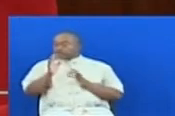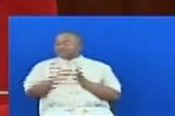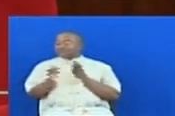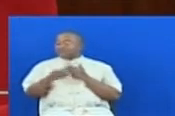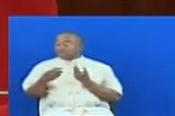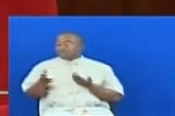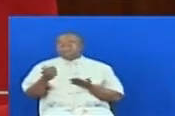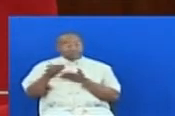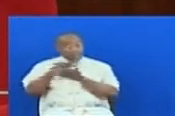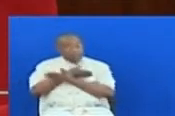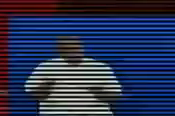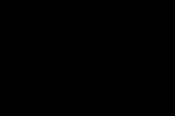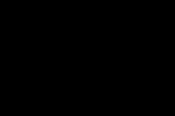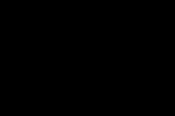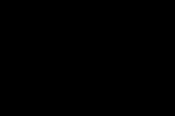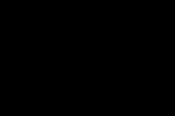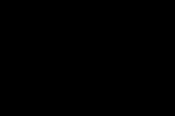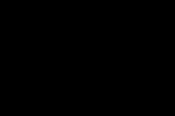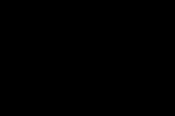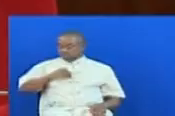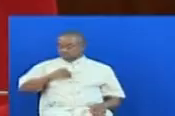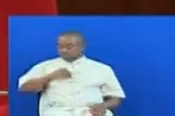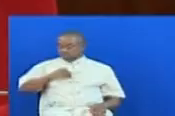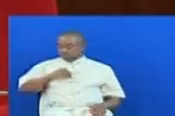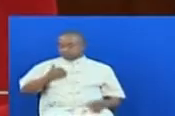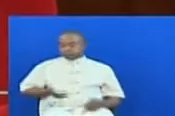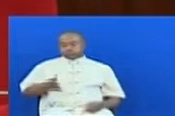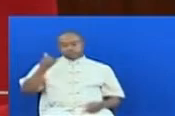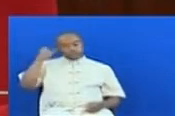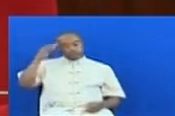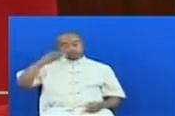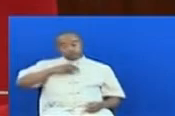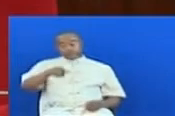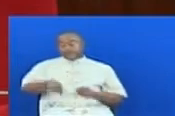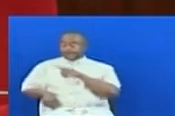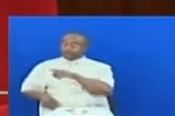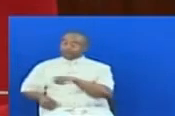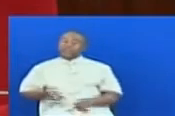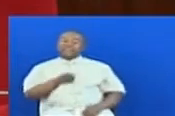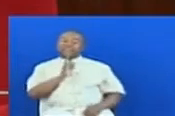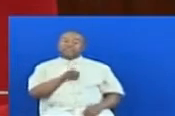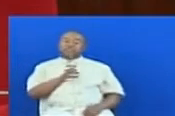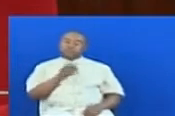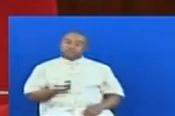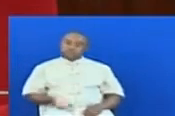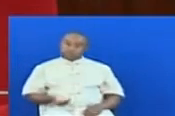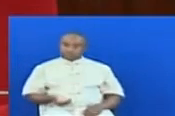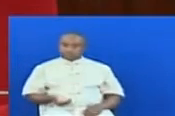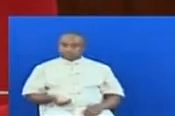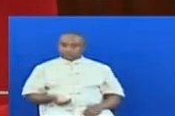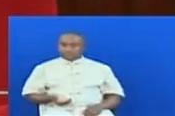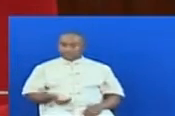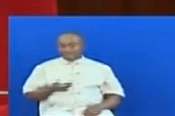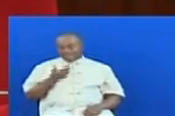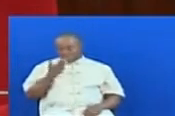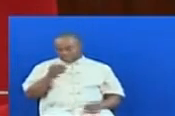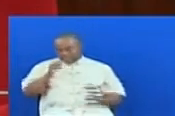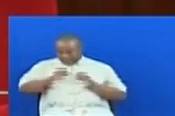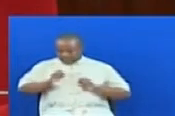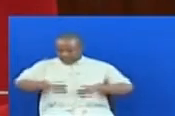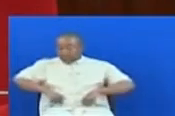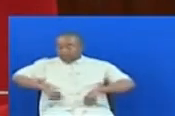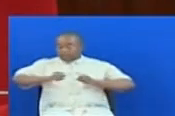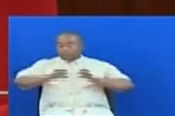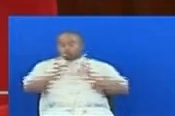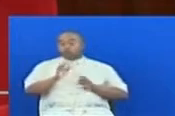sasa hivi hakuna. Kwa hiyo mimi nitaka niishauri wizara ya TAMISEMI, hebu turudishe yale mamlaka ya wakuu wa wilaya